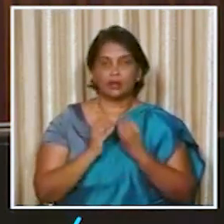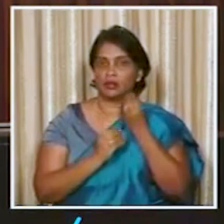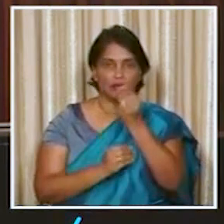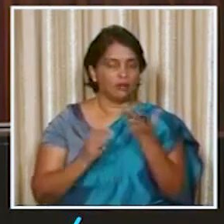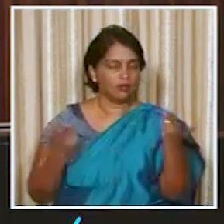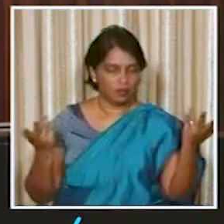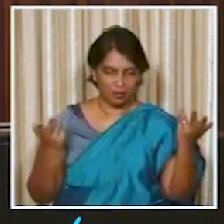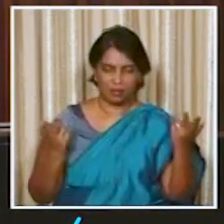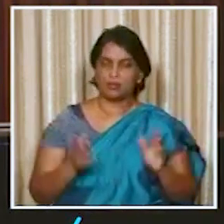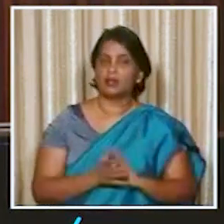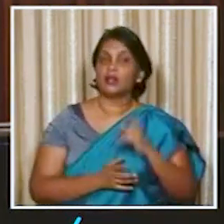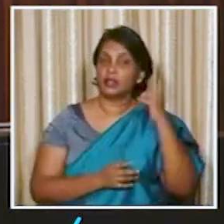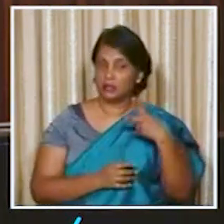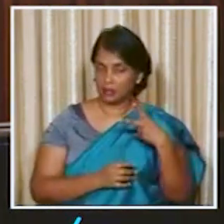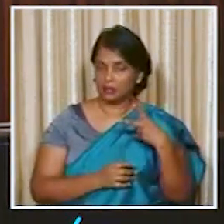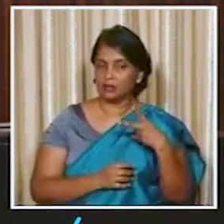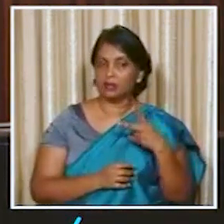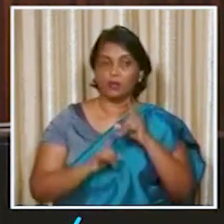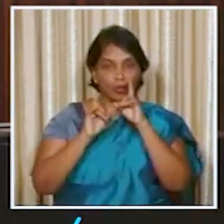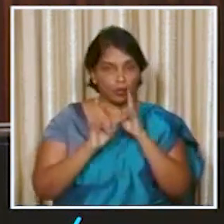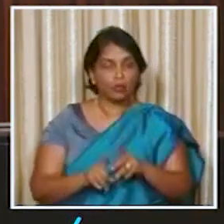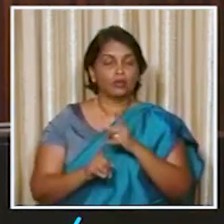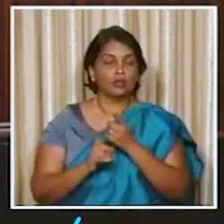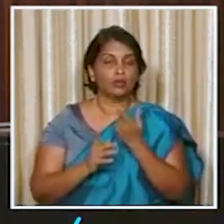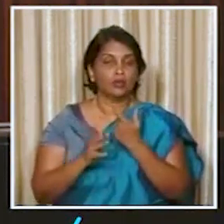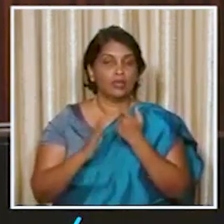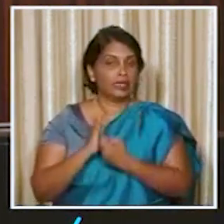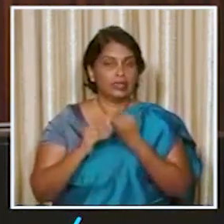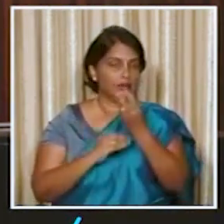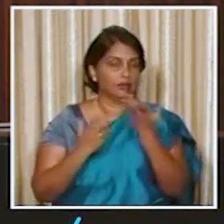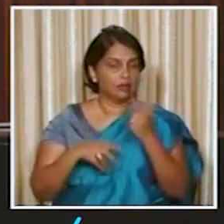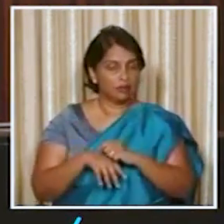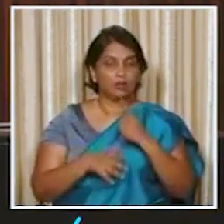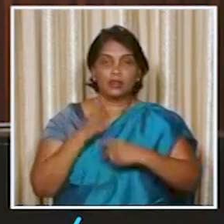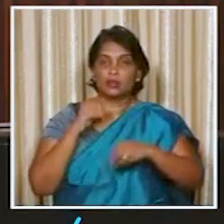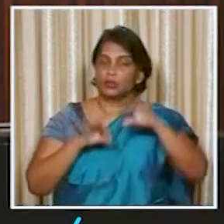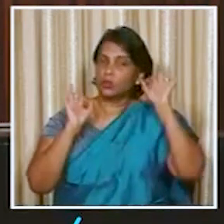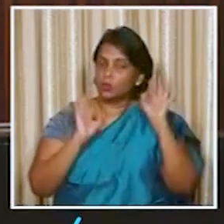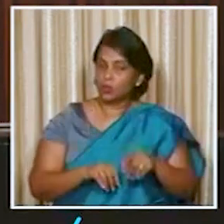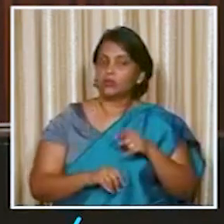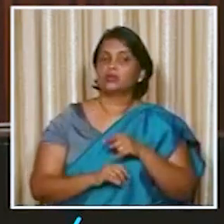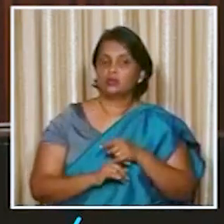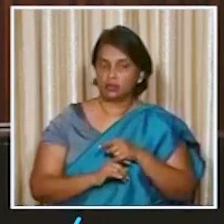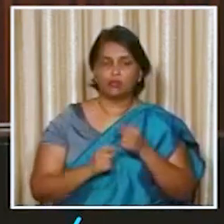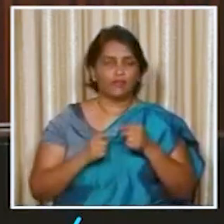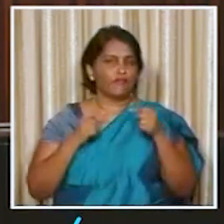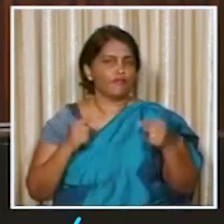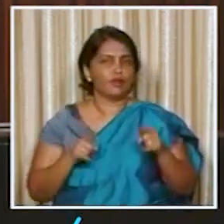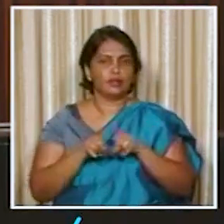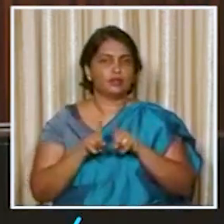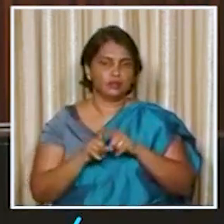නොමැත. 2. එසේ ප්‍රතිවාදන සලසා නොමැති අවස්ථාවක ඡන්දය දීමෙන් වැළකී සිටීම විරුද්ධ වීමක්